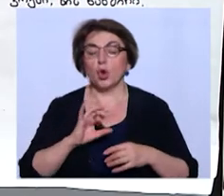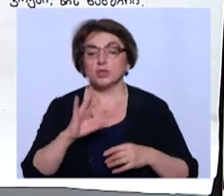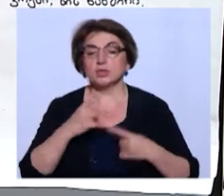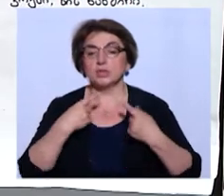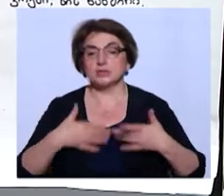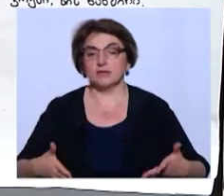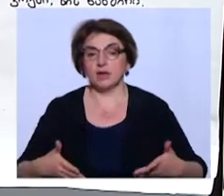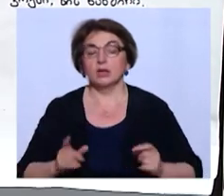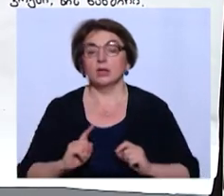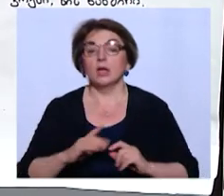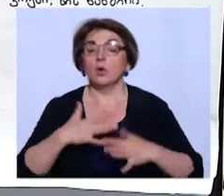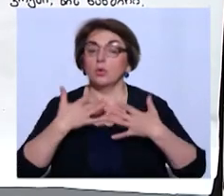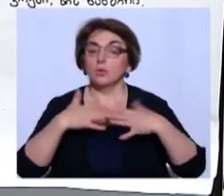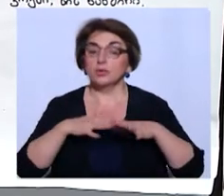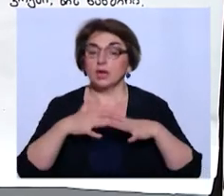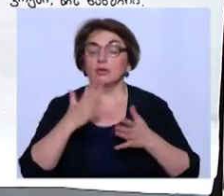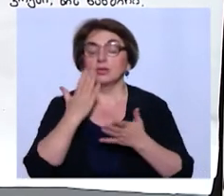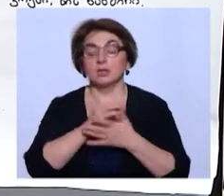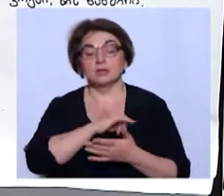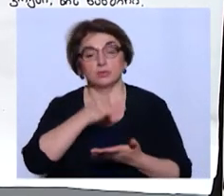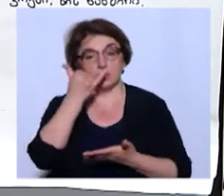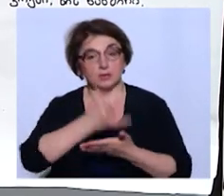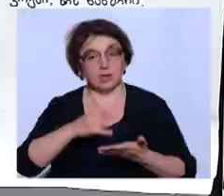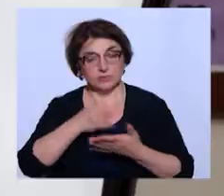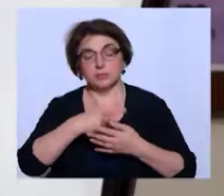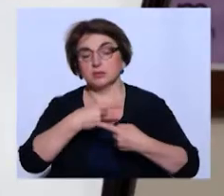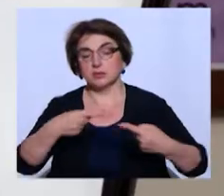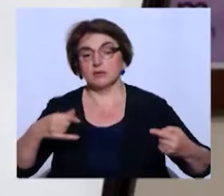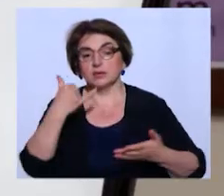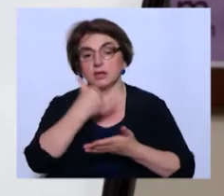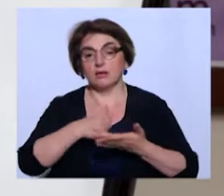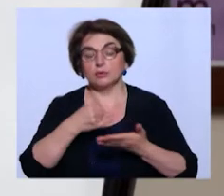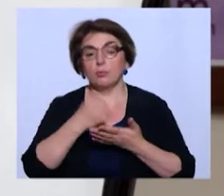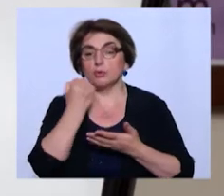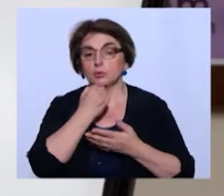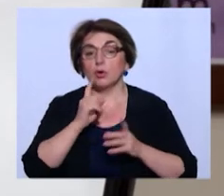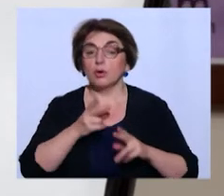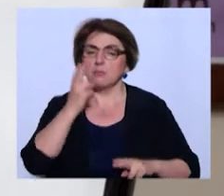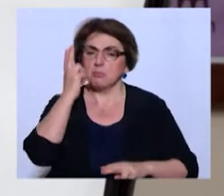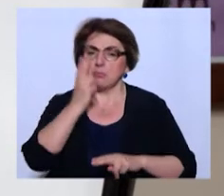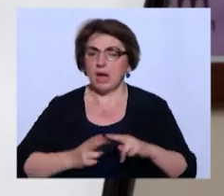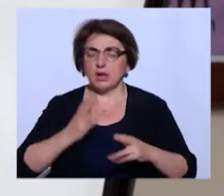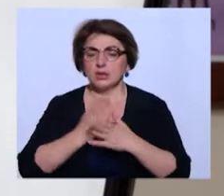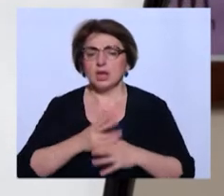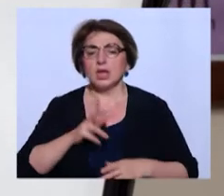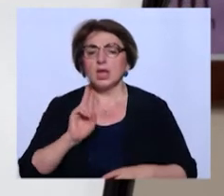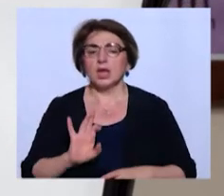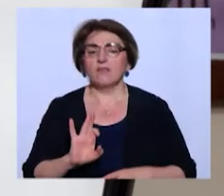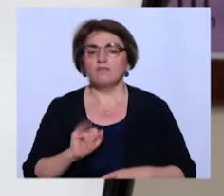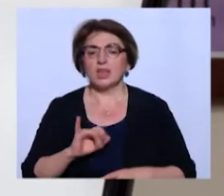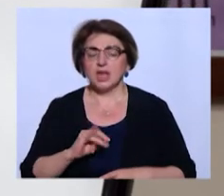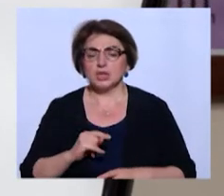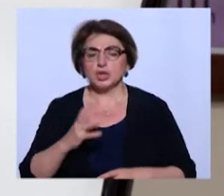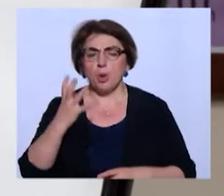სხვა. თხევადია თვითონ ნავთობი და ნავთობპროდუქტები, ხოლო მყარია ქვანახშირი, მურა ნახშირი,